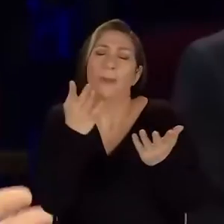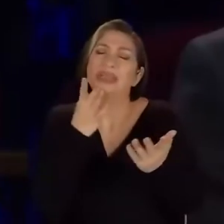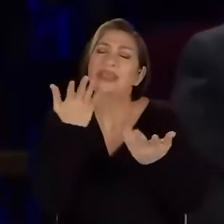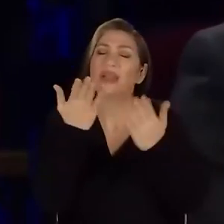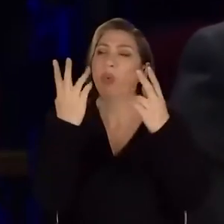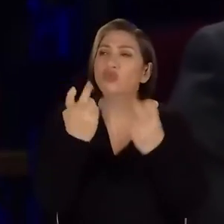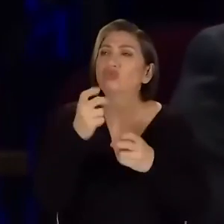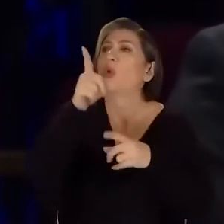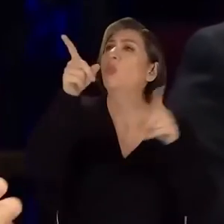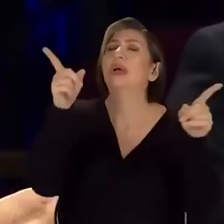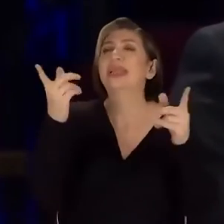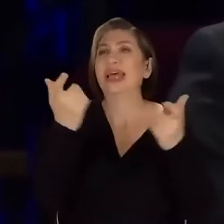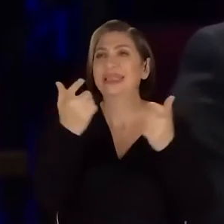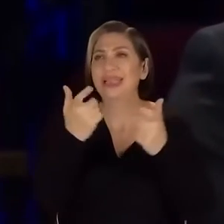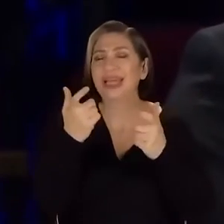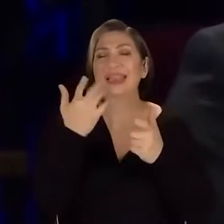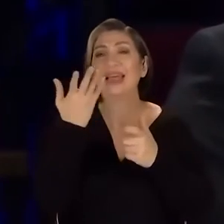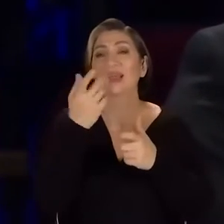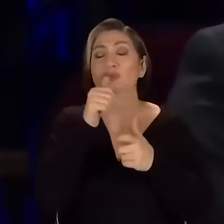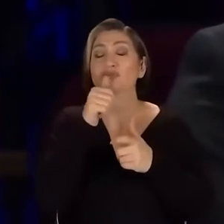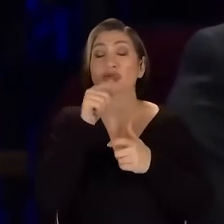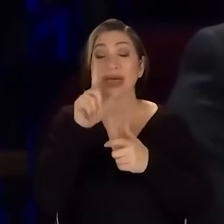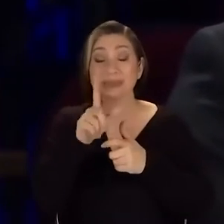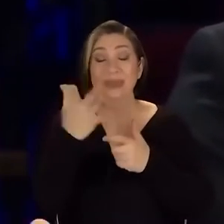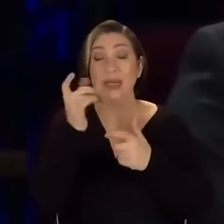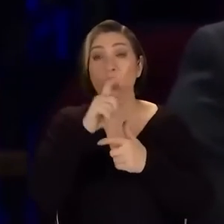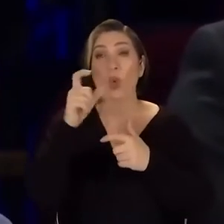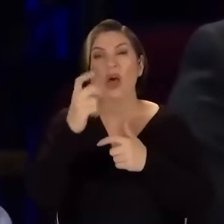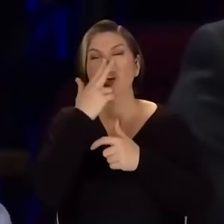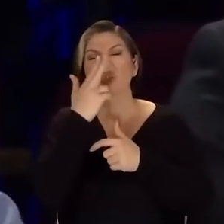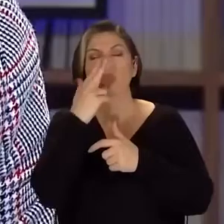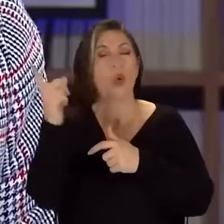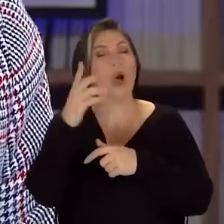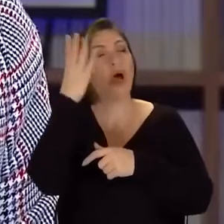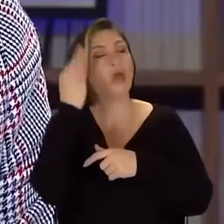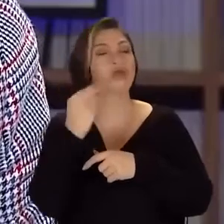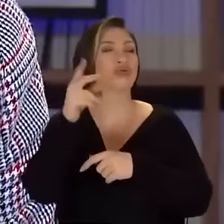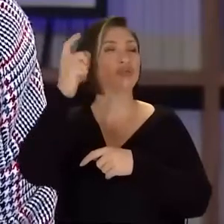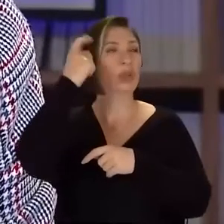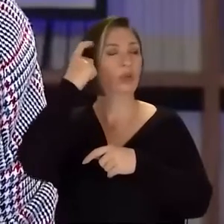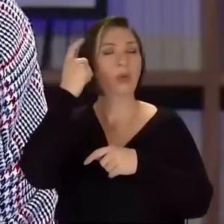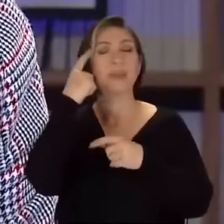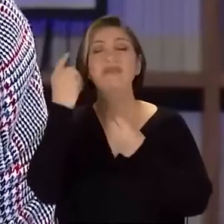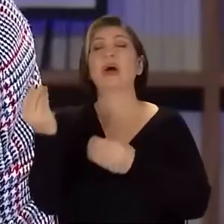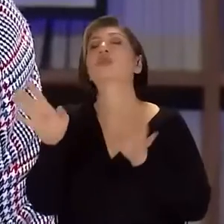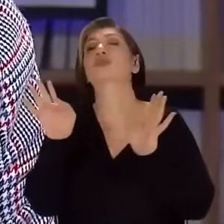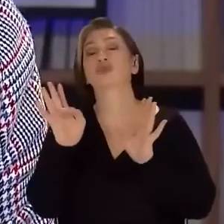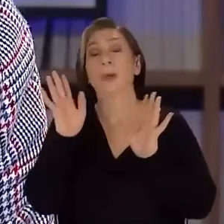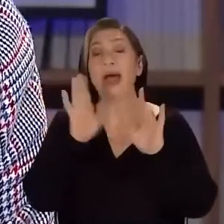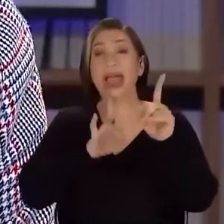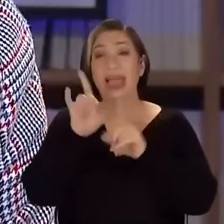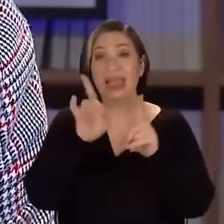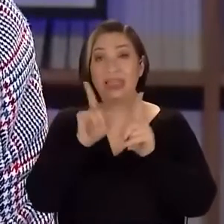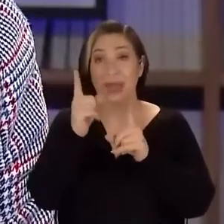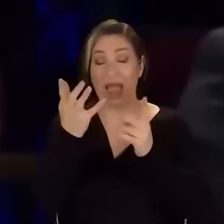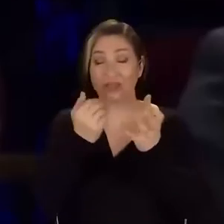nerede oturduğunuzu, işte sizin ne kadar su içip ne kadar kola içme alışkanlığınız olduğunu vesaire, böyle bir bilgi vermiyorsunuz. Ama internette